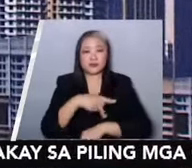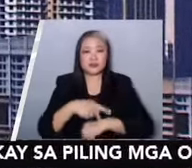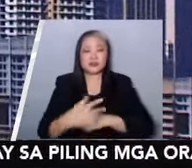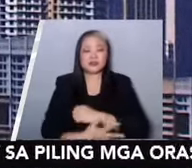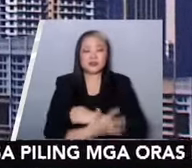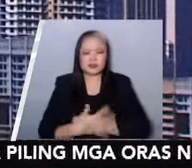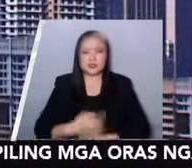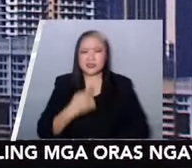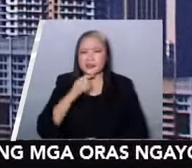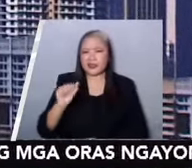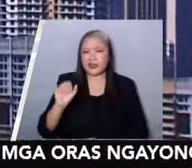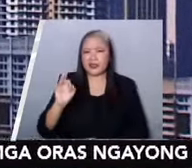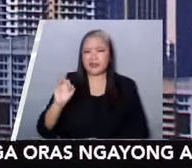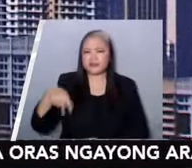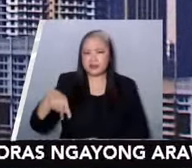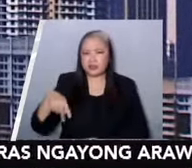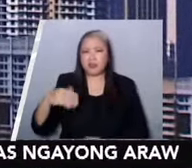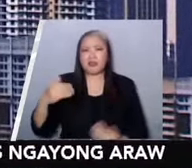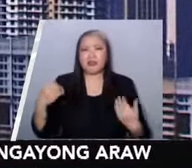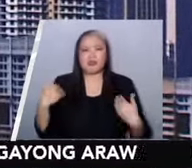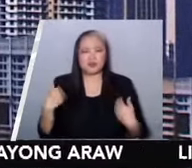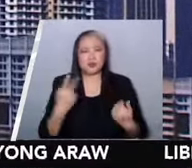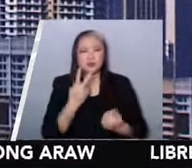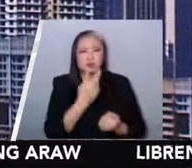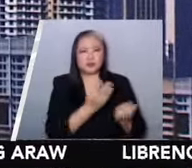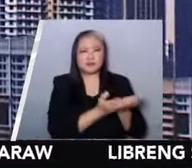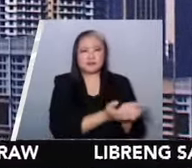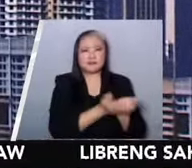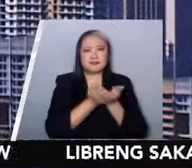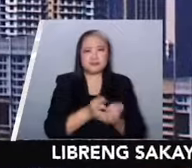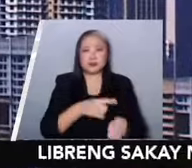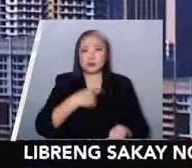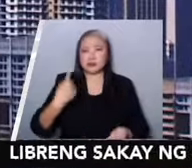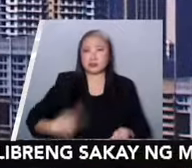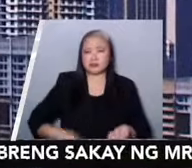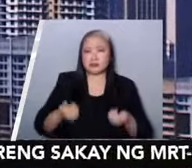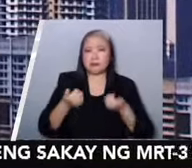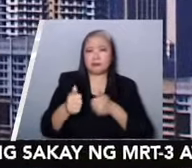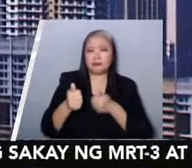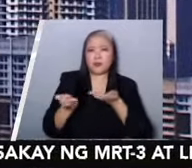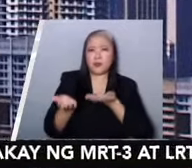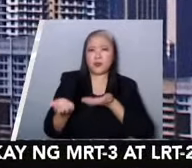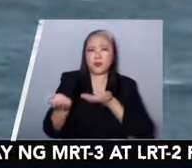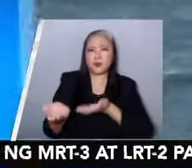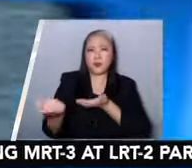bumuntot din ang dalawang barko ng Chinese Navy. May unang balita si Chino Gaston.